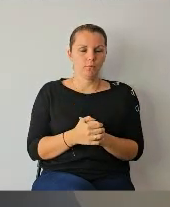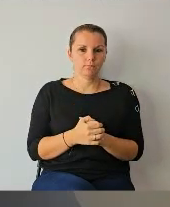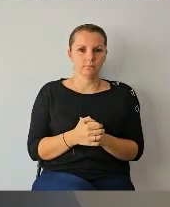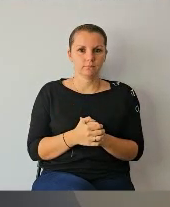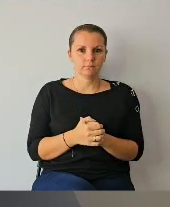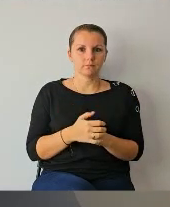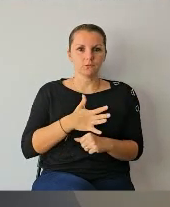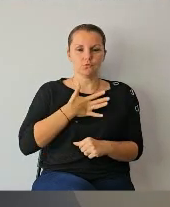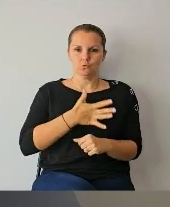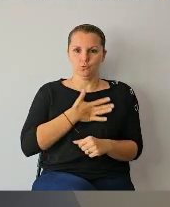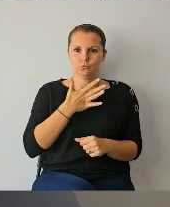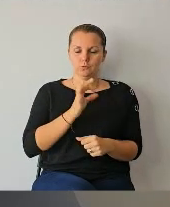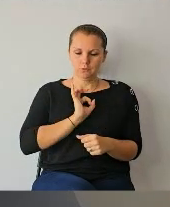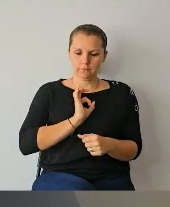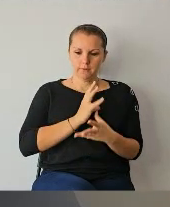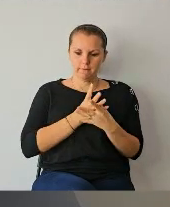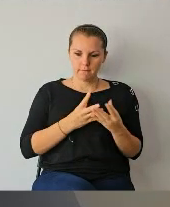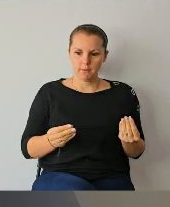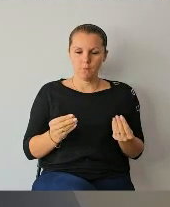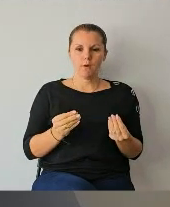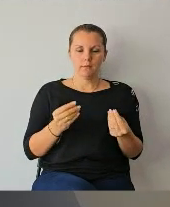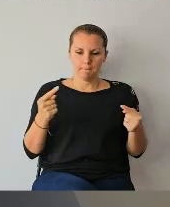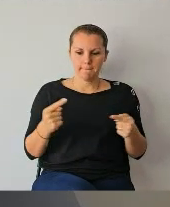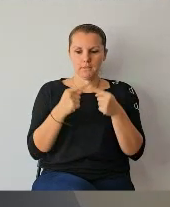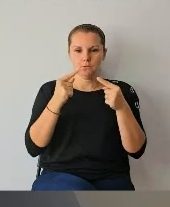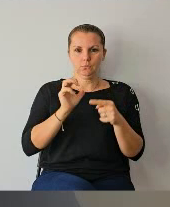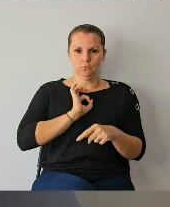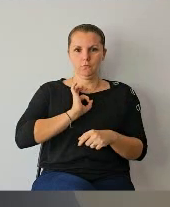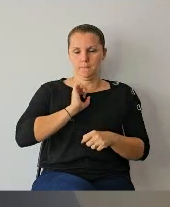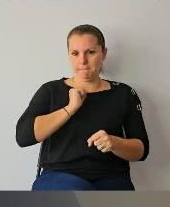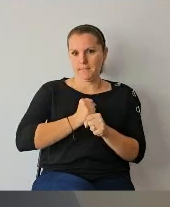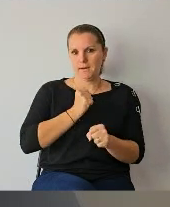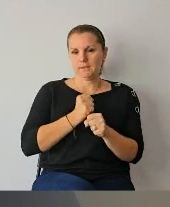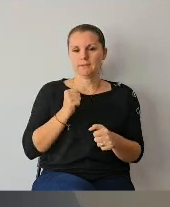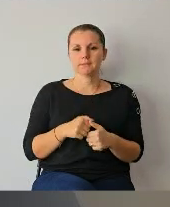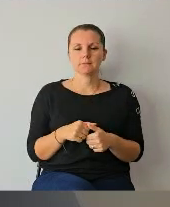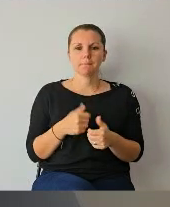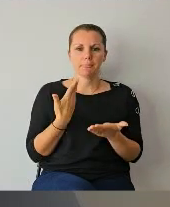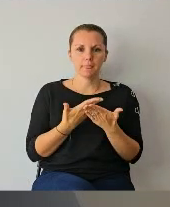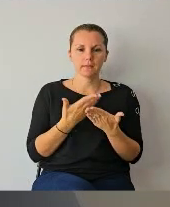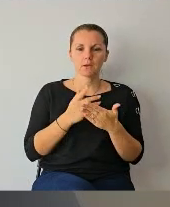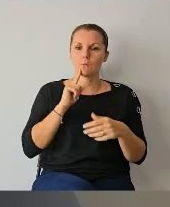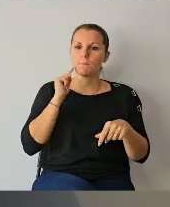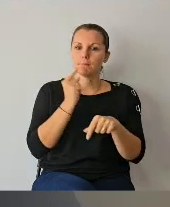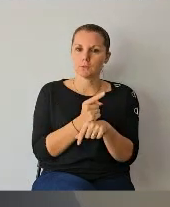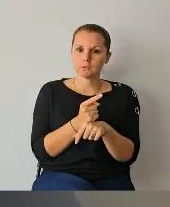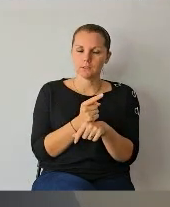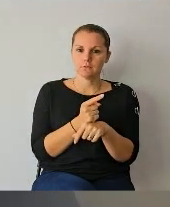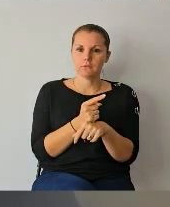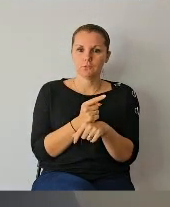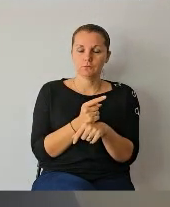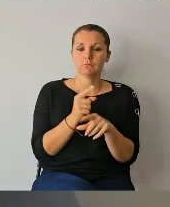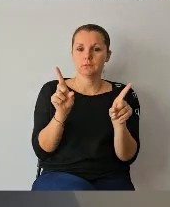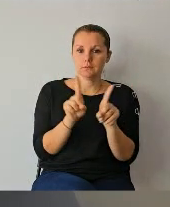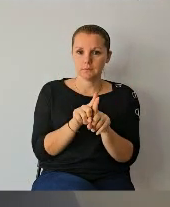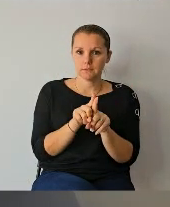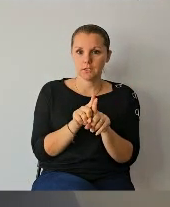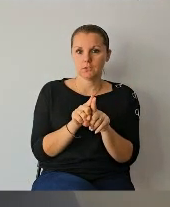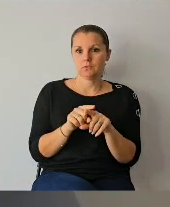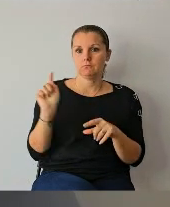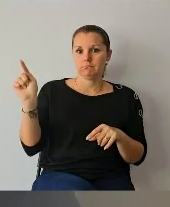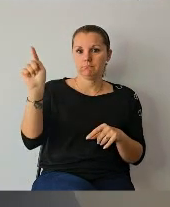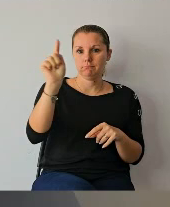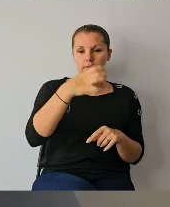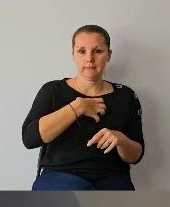to wynagrodzenie jest adekwatne do tego, co robią. Dlatego postanowiliśmy też na wniosek również dyrektorów,